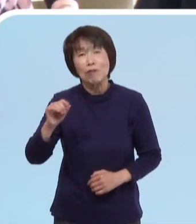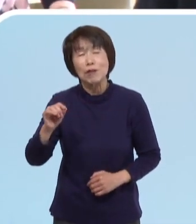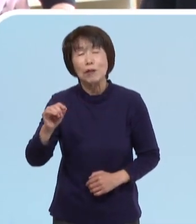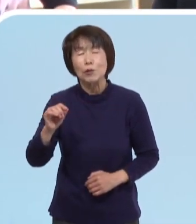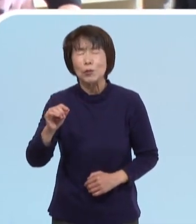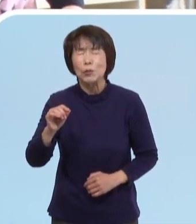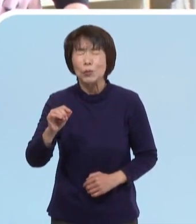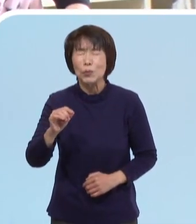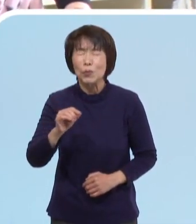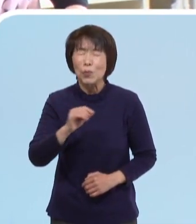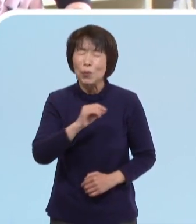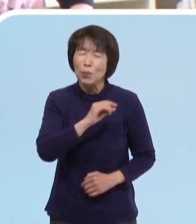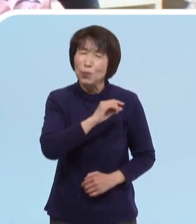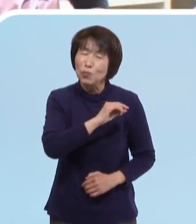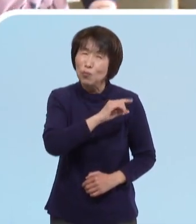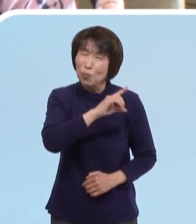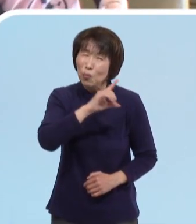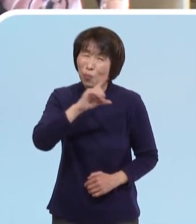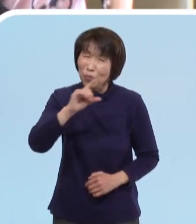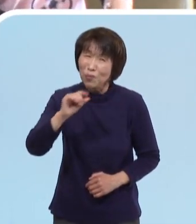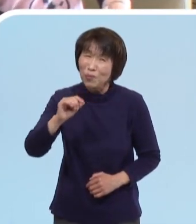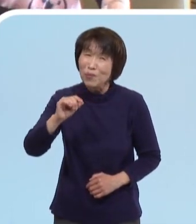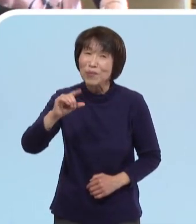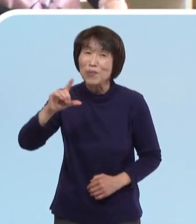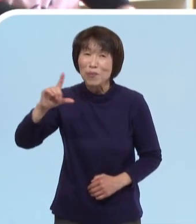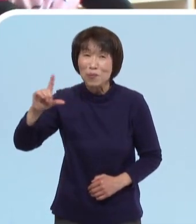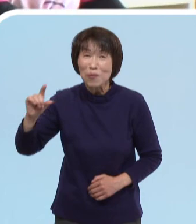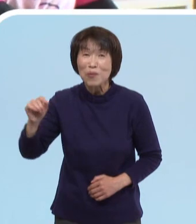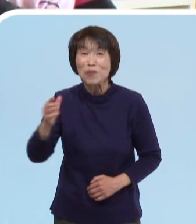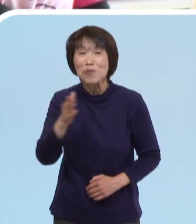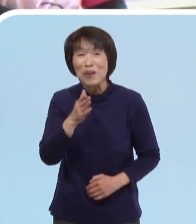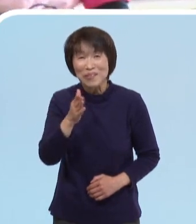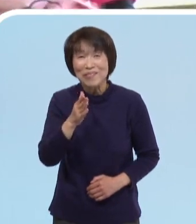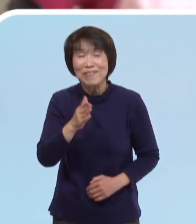時々します。はい、時々、本当時々です。